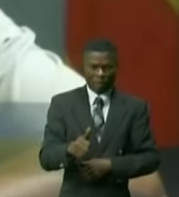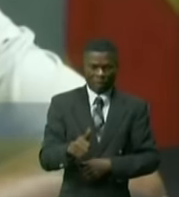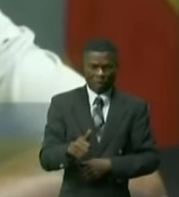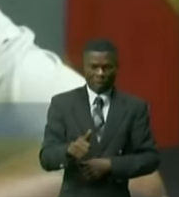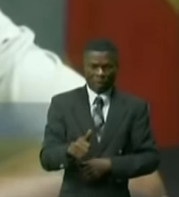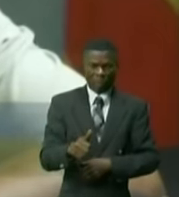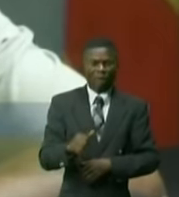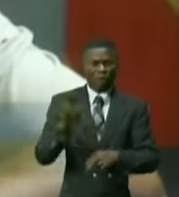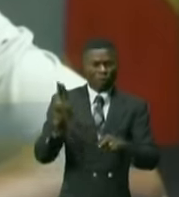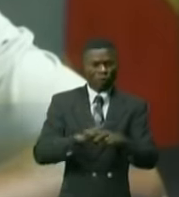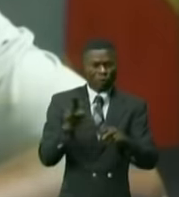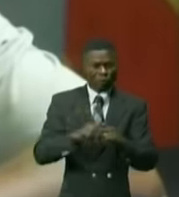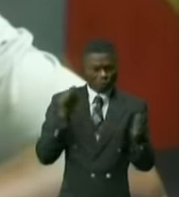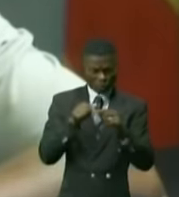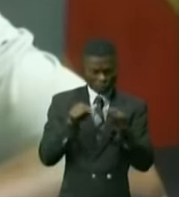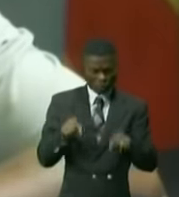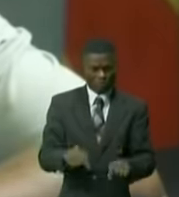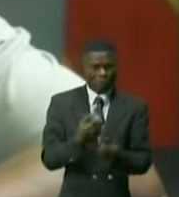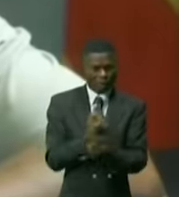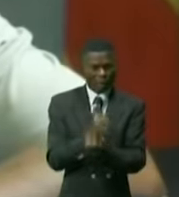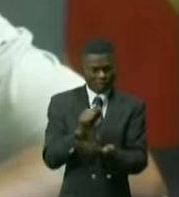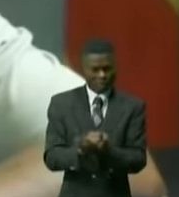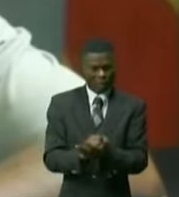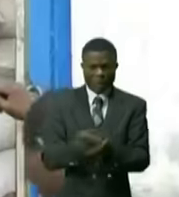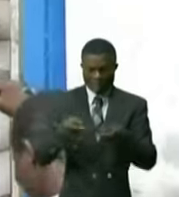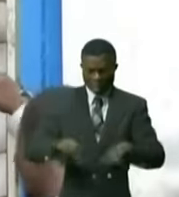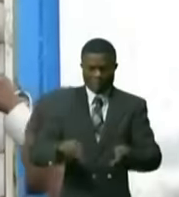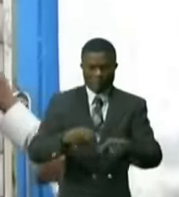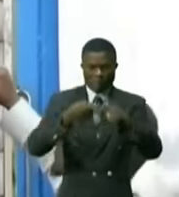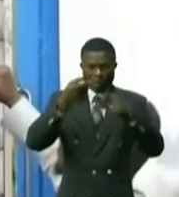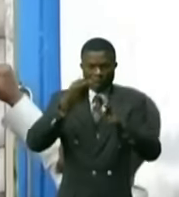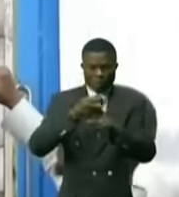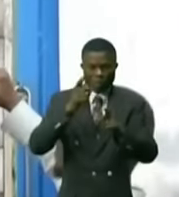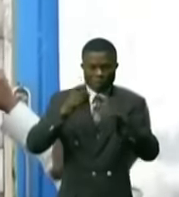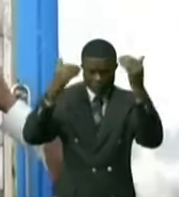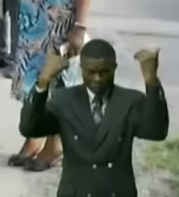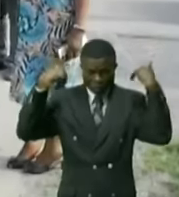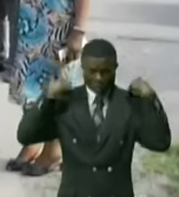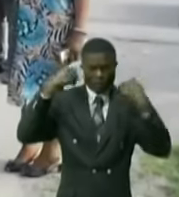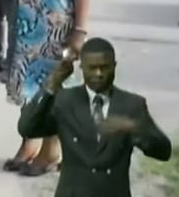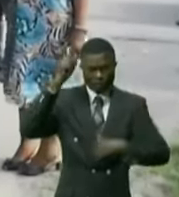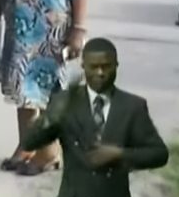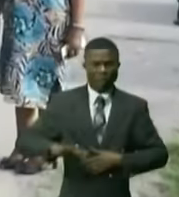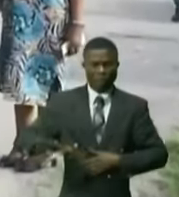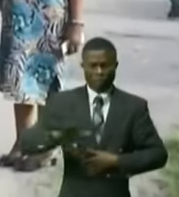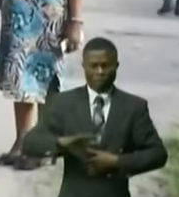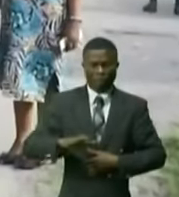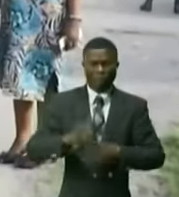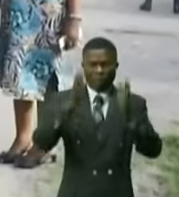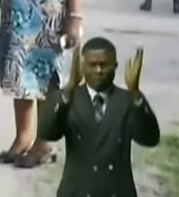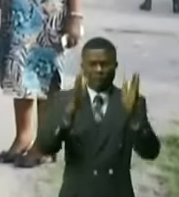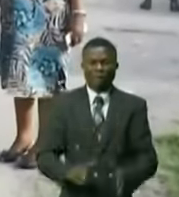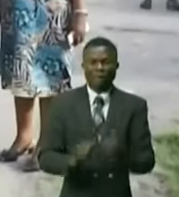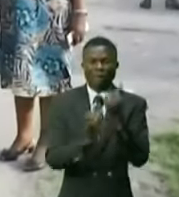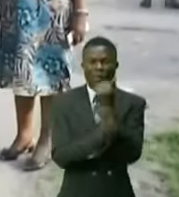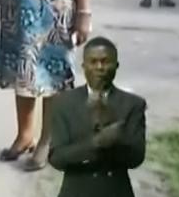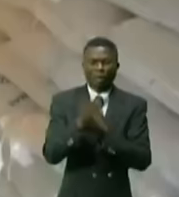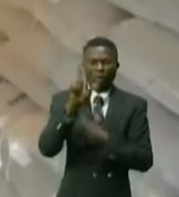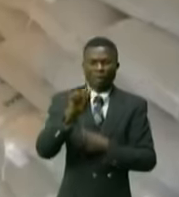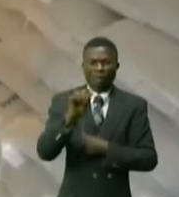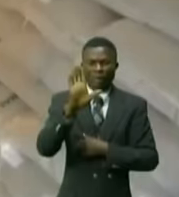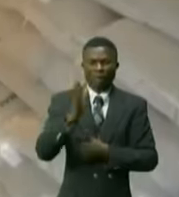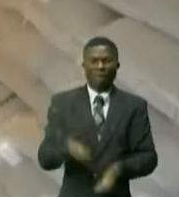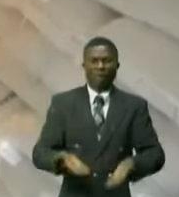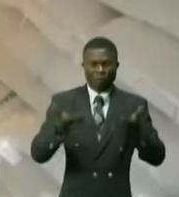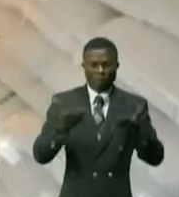2021 et d'application jusqu'à ces jours. Et c'est là sur l'instruction du commandant suprême. Ici, le prix d'un sac de farine de maïs de 25